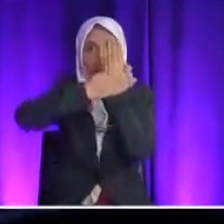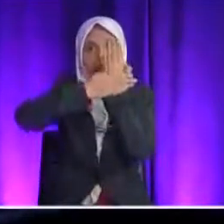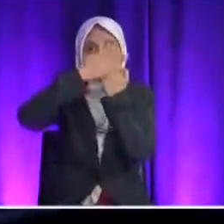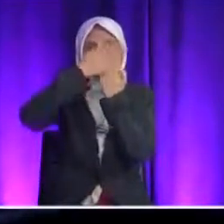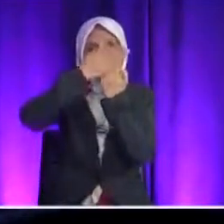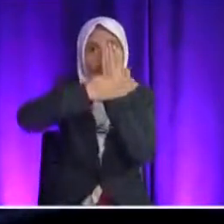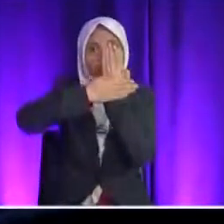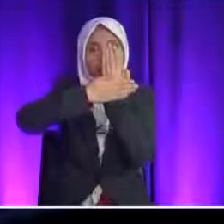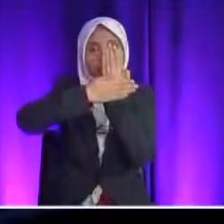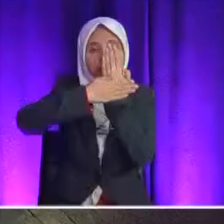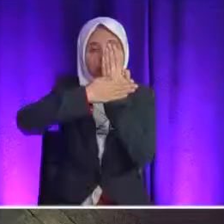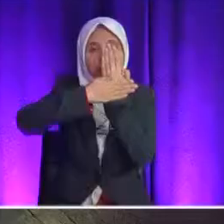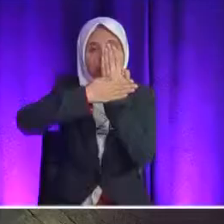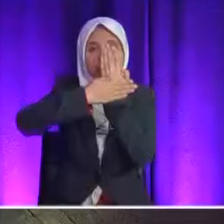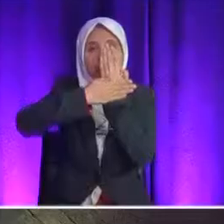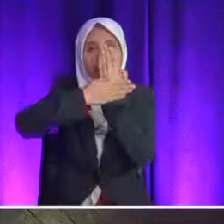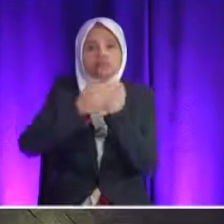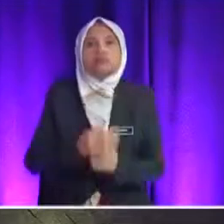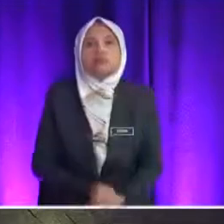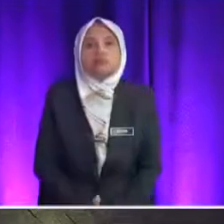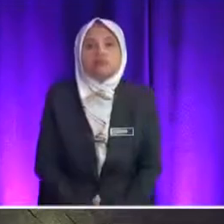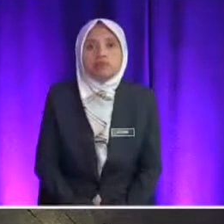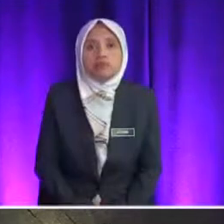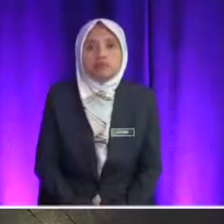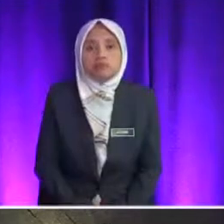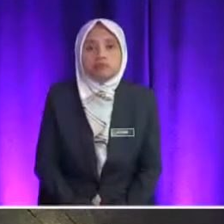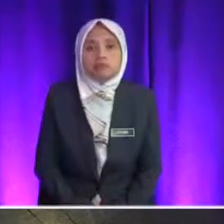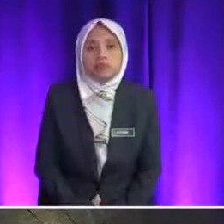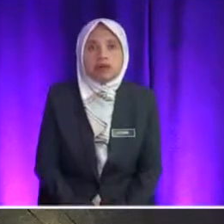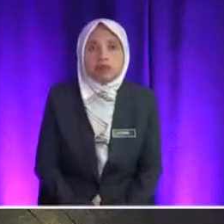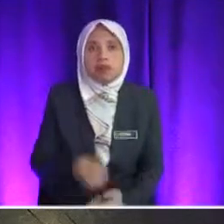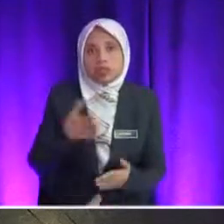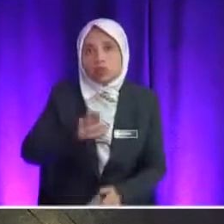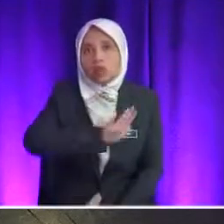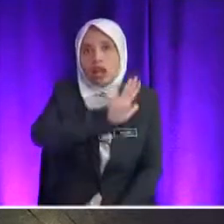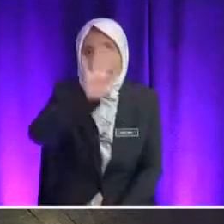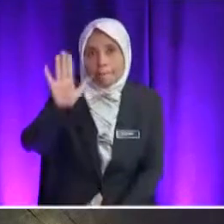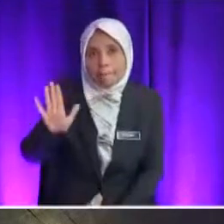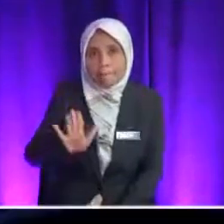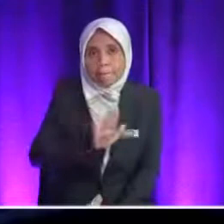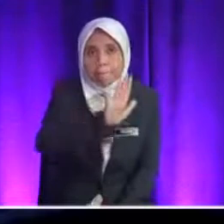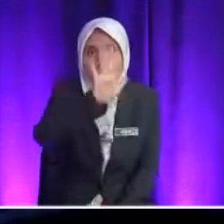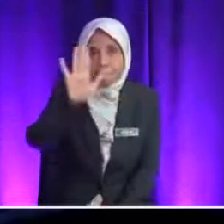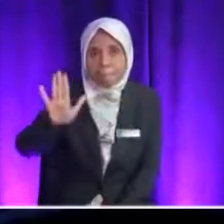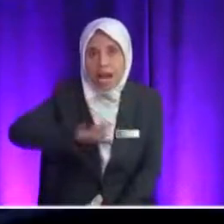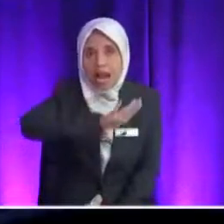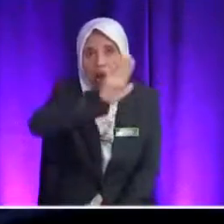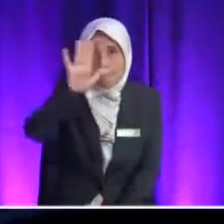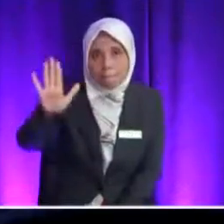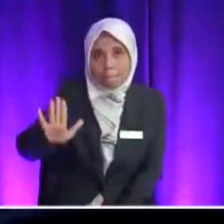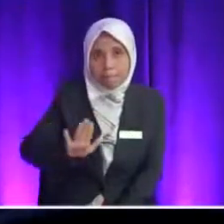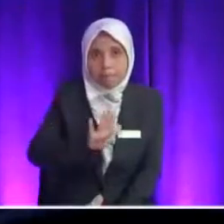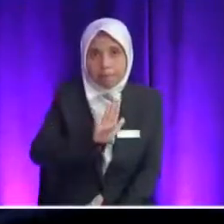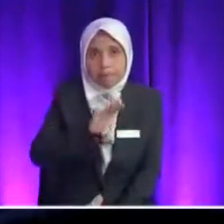bawah make dengan itu terkena Ah oke